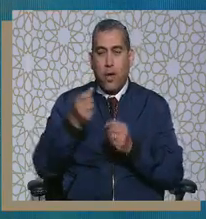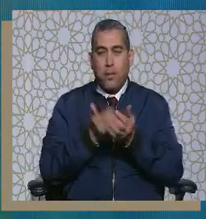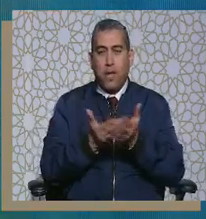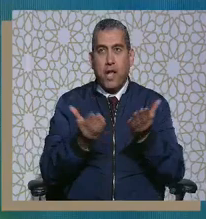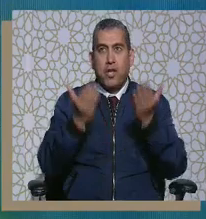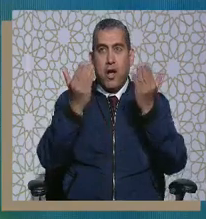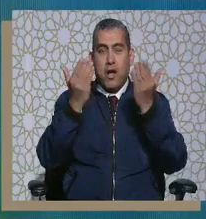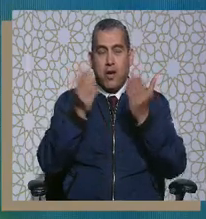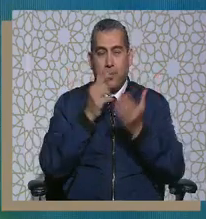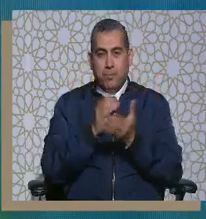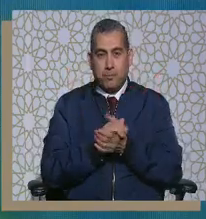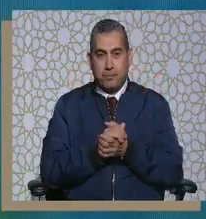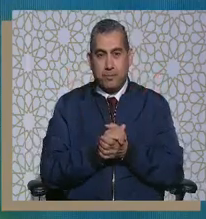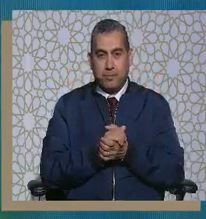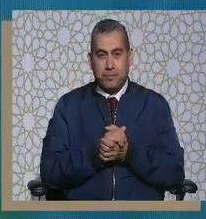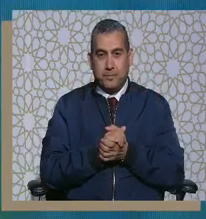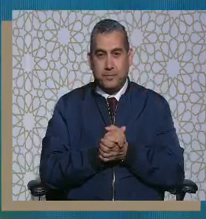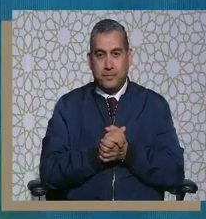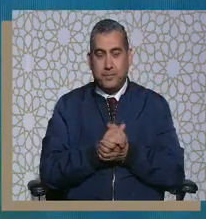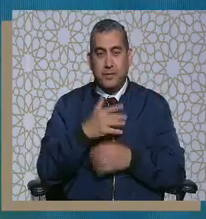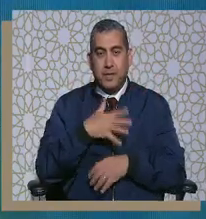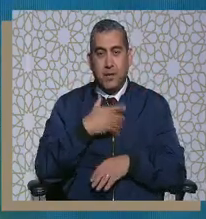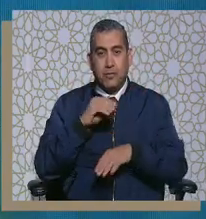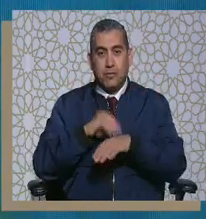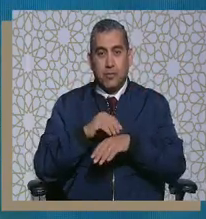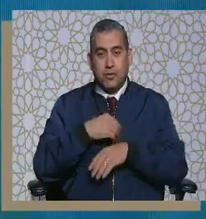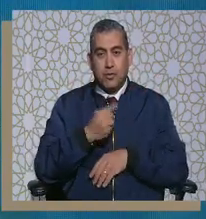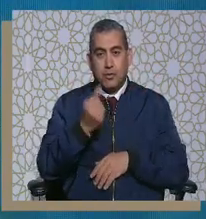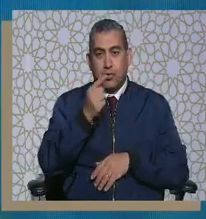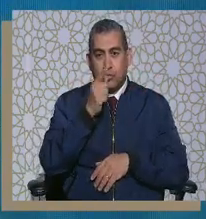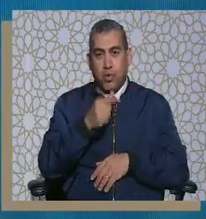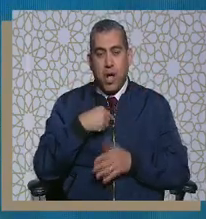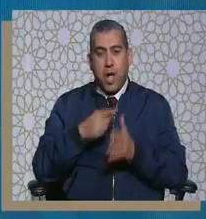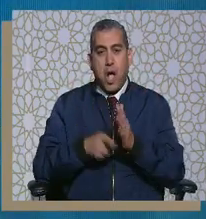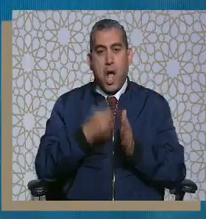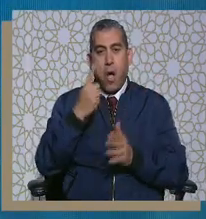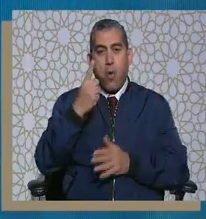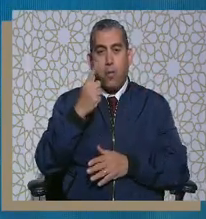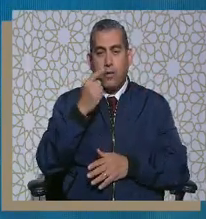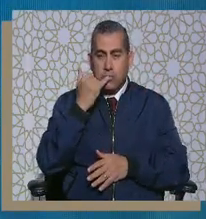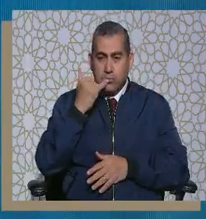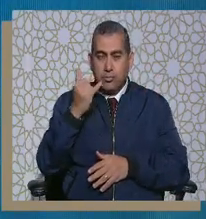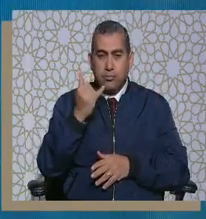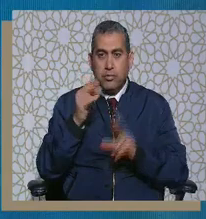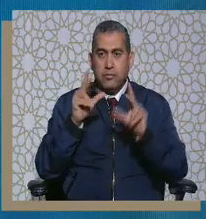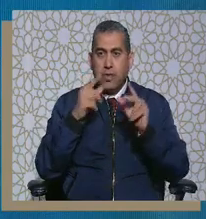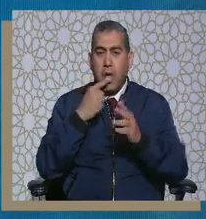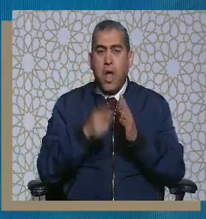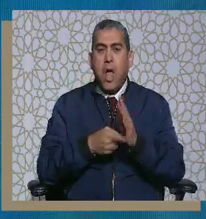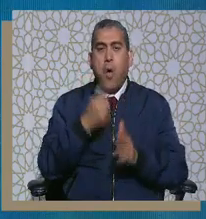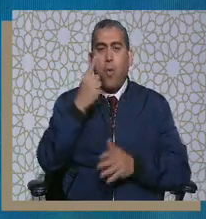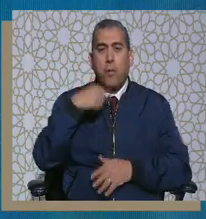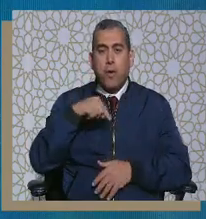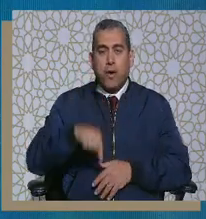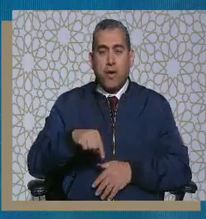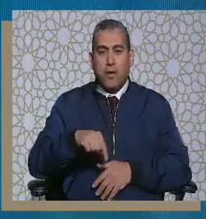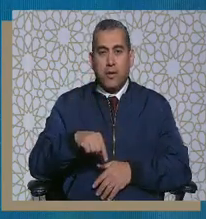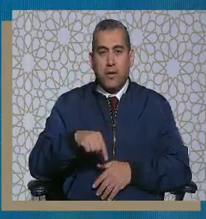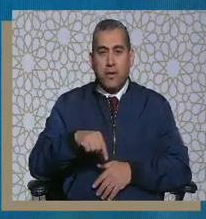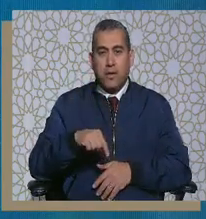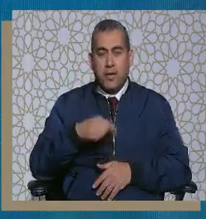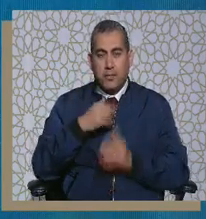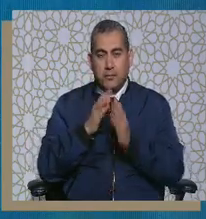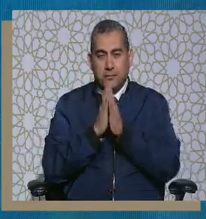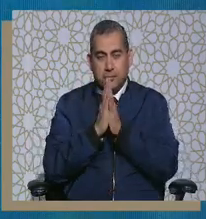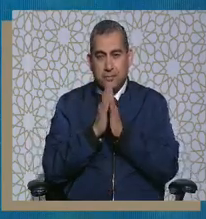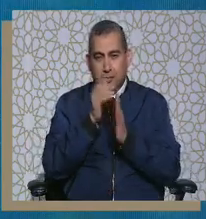رب. يا ابي شيخ لو سمحت، معلش انا اول مره في حياتي اتصل حتى على التلفزيون، ومعلش